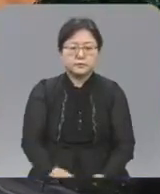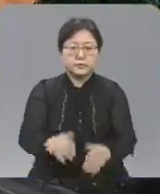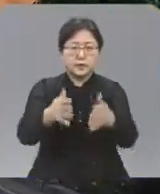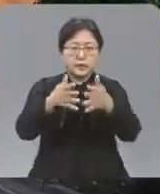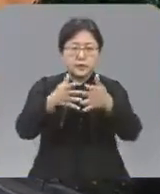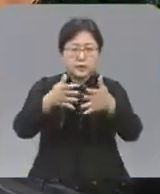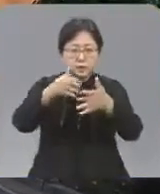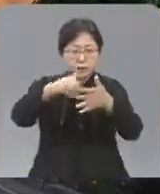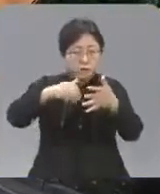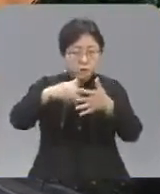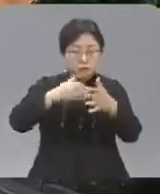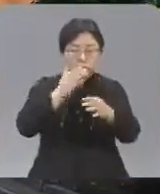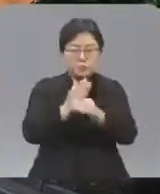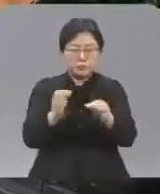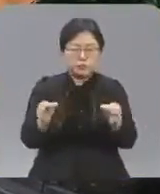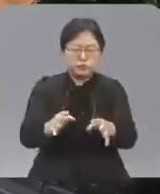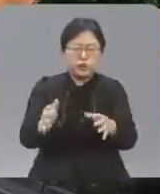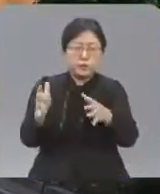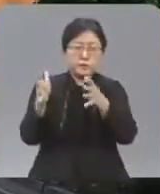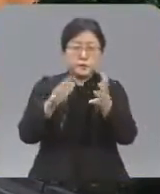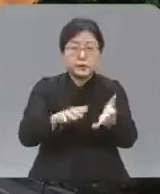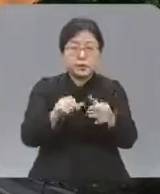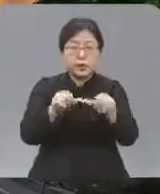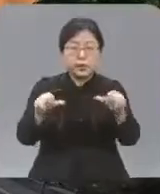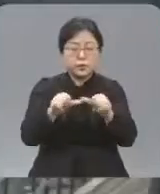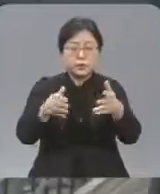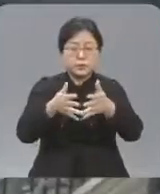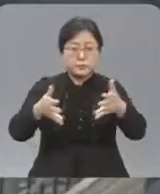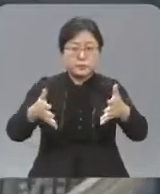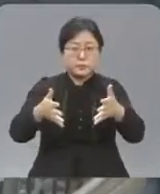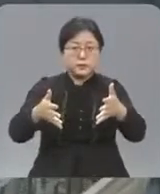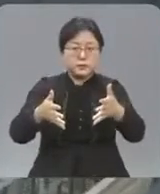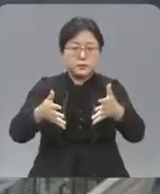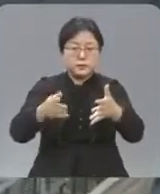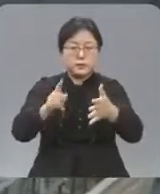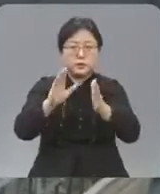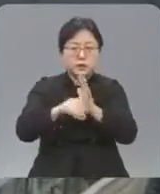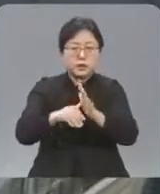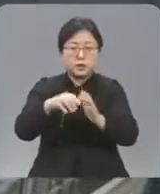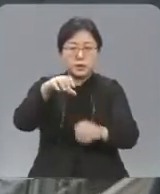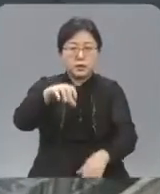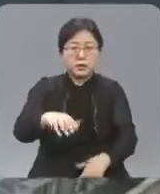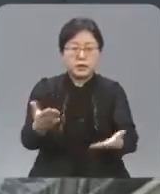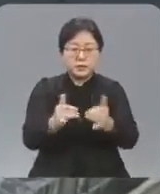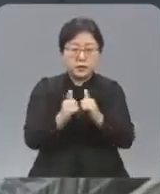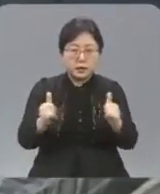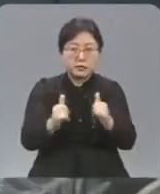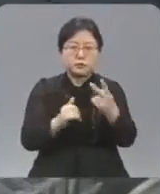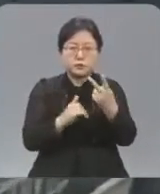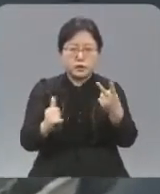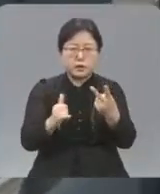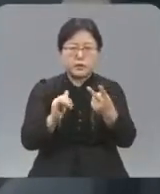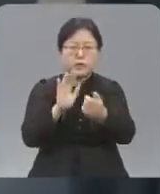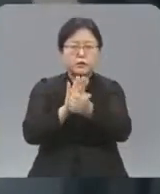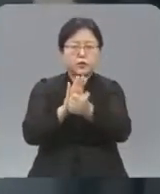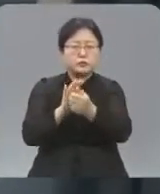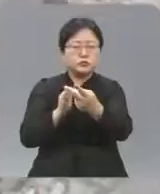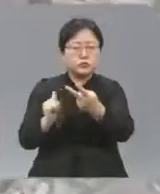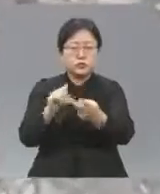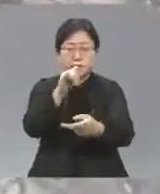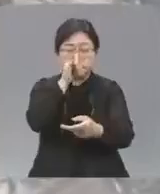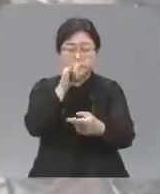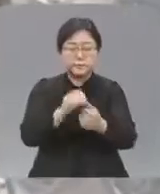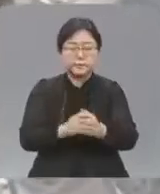철거 작업 첫날 순식간에 무너져 내린 5층 건물. 당시 현장에는 작업자 2명과 신호수 2명이